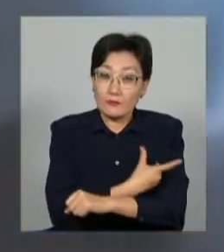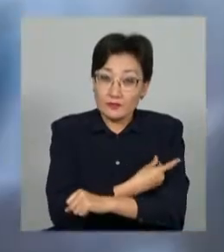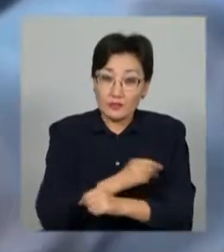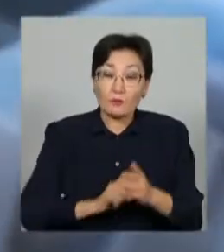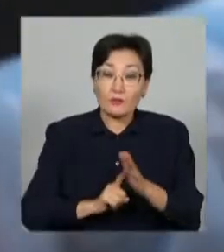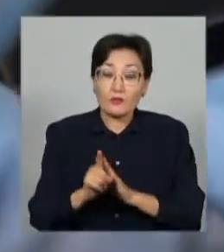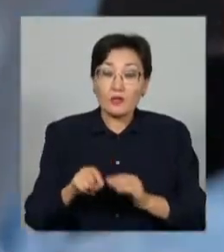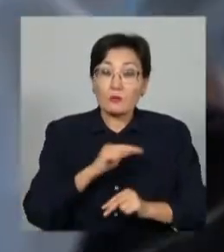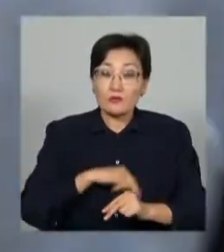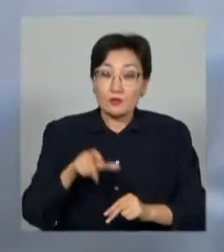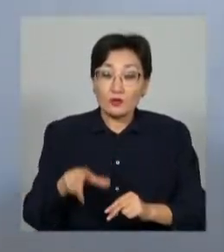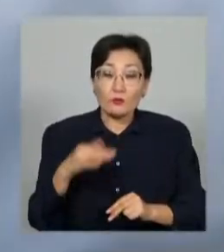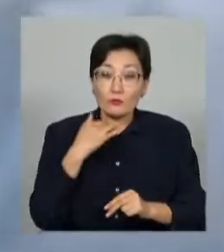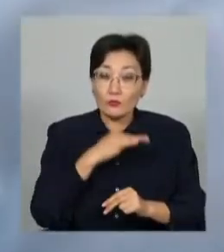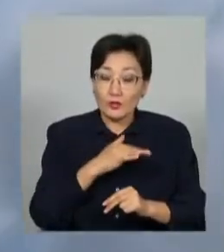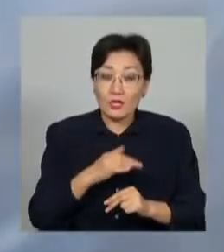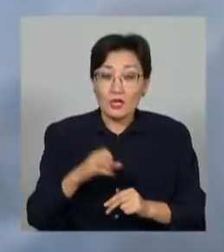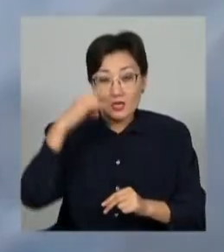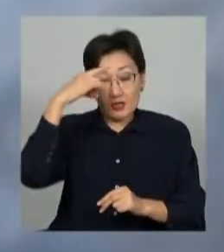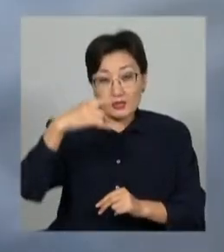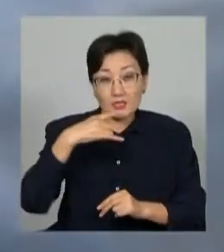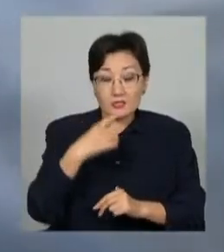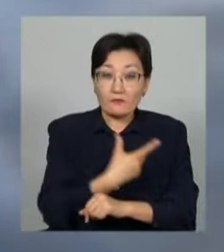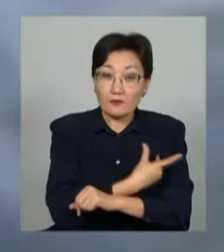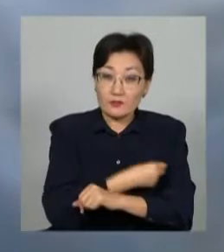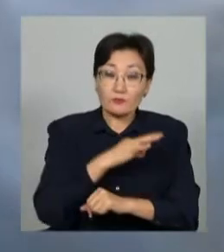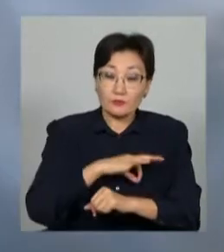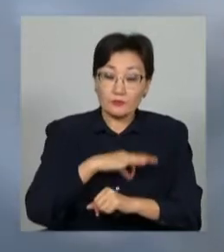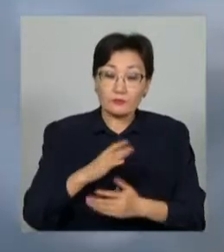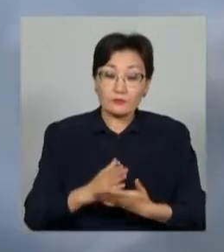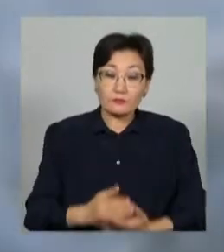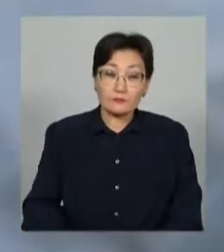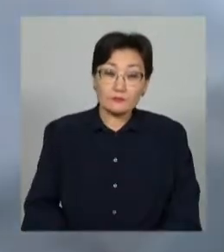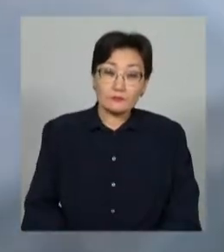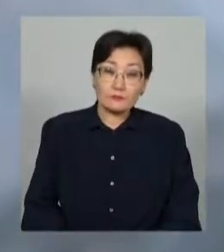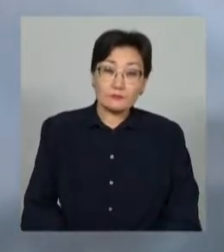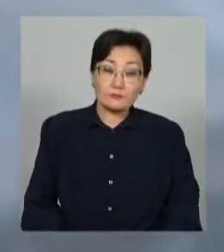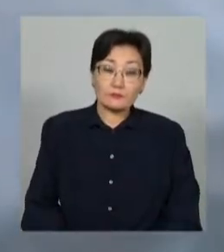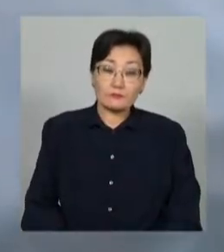кіріскен. Қызметкерлердің басым бөлігі Казвак екпесін салдырып жатыр.